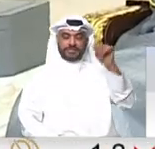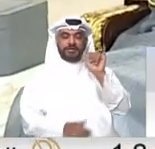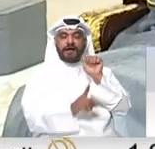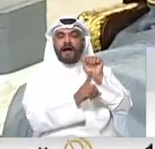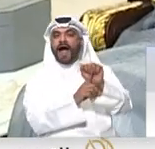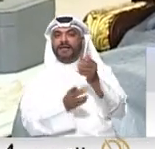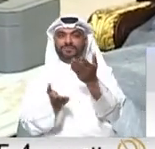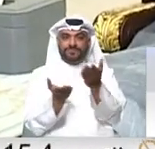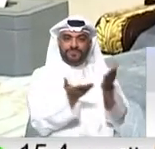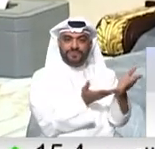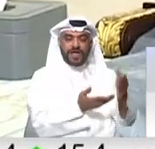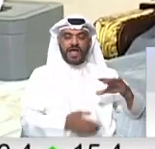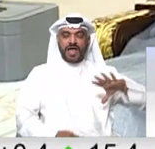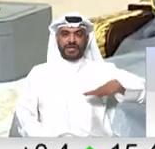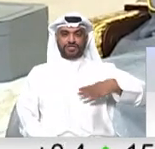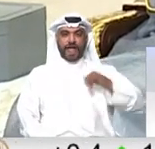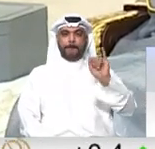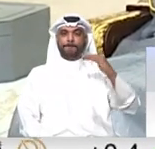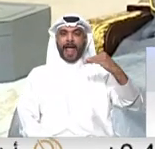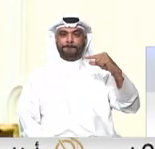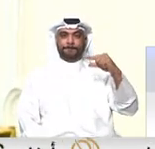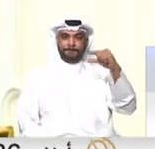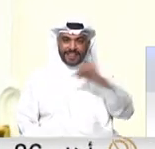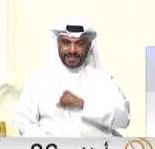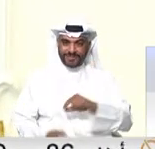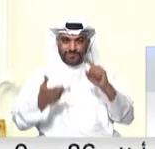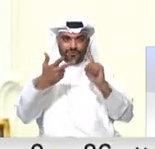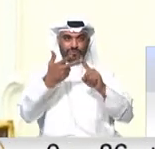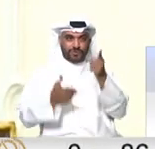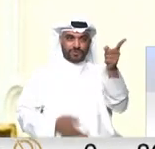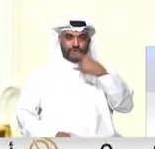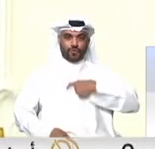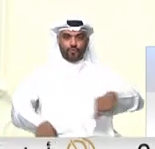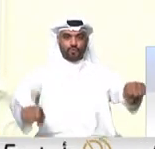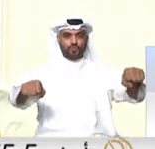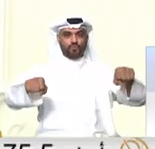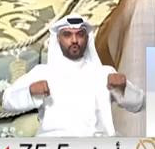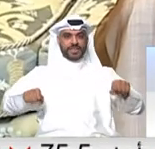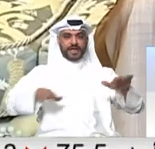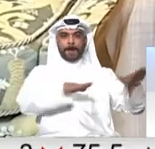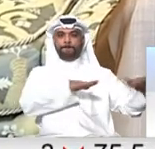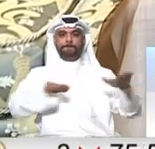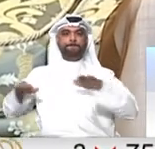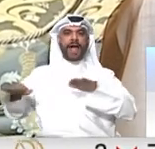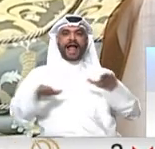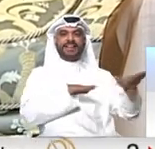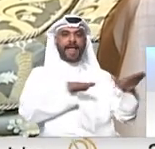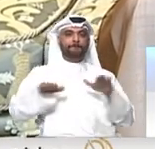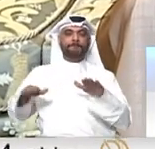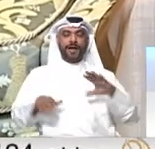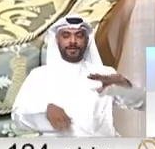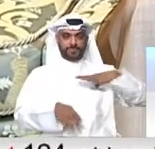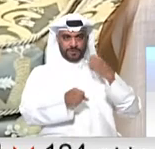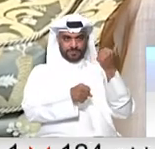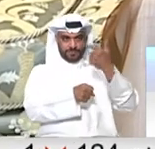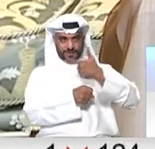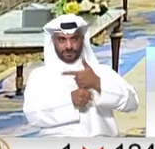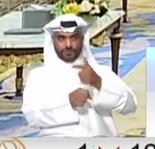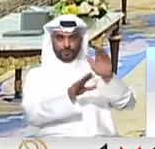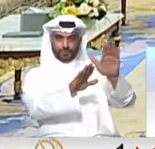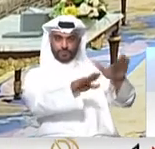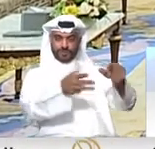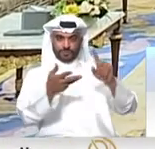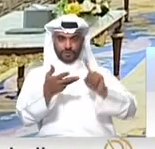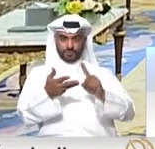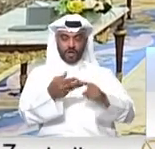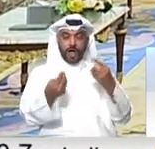الاميري الشيخ محمد عبد الله المبارك الصباح ومدير مكتب سمو ولي العهد الفريق متقاعد جمال محمد الذياب